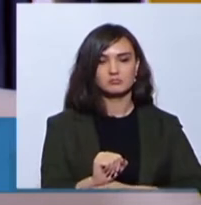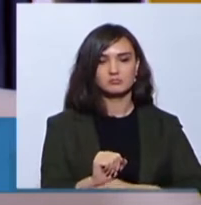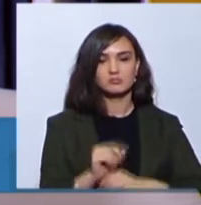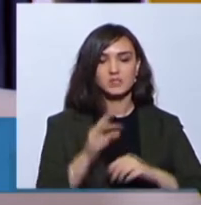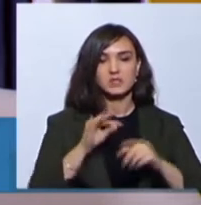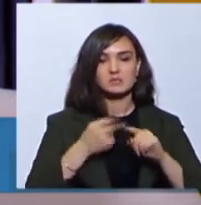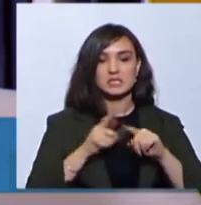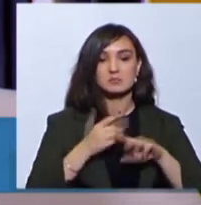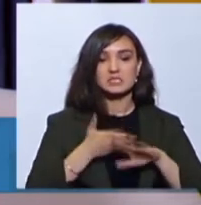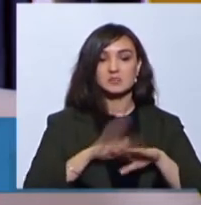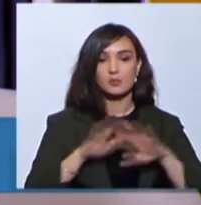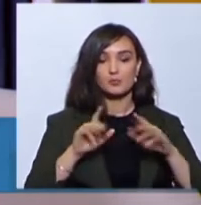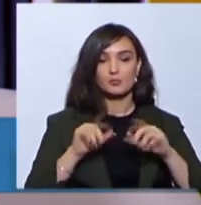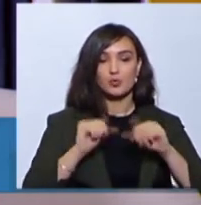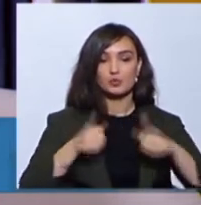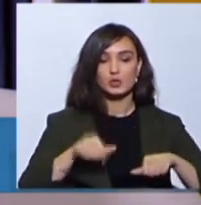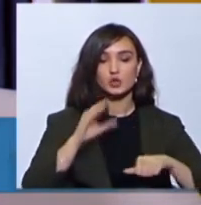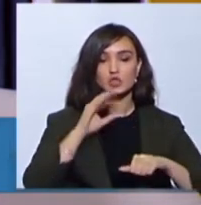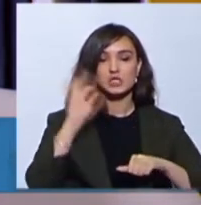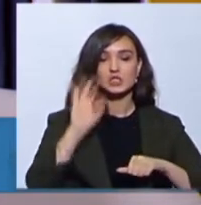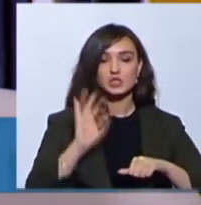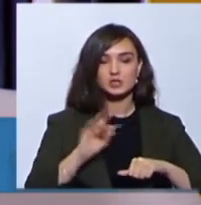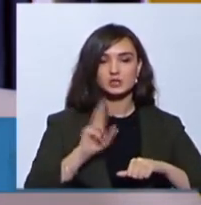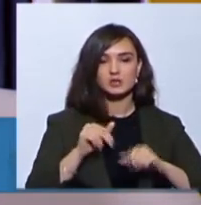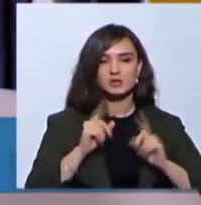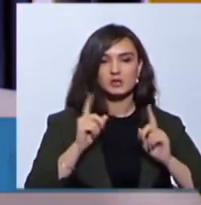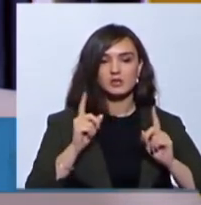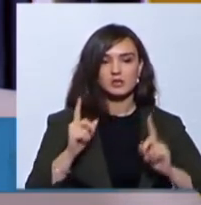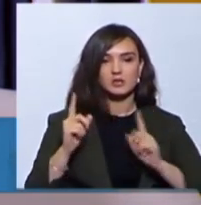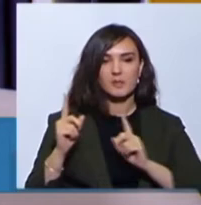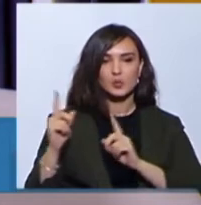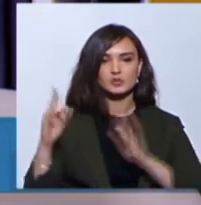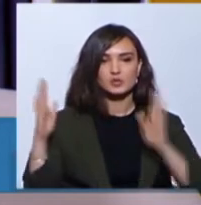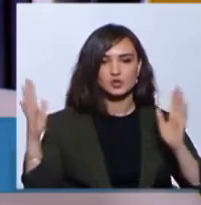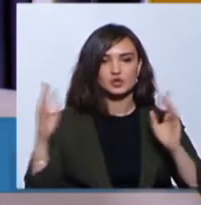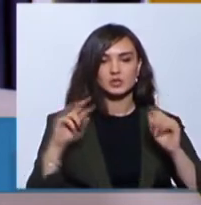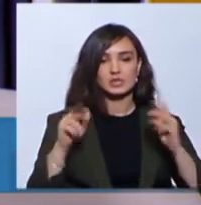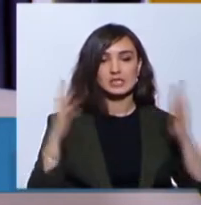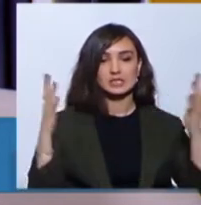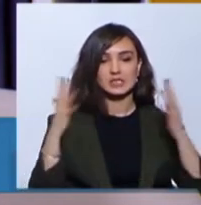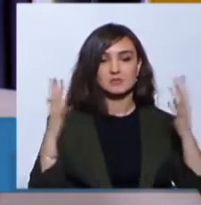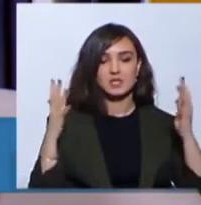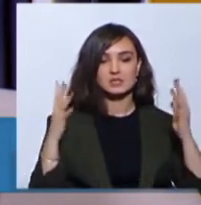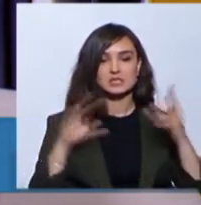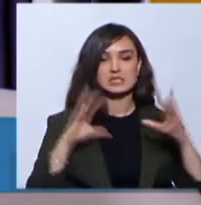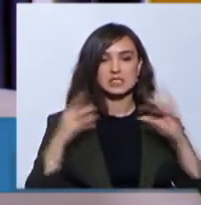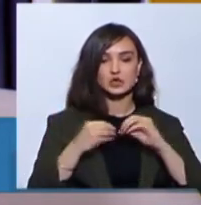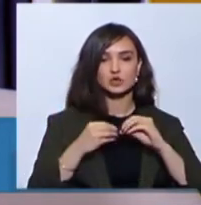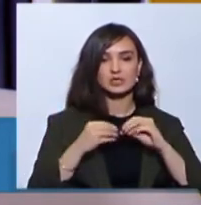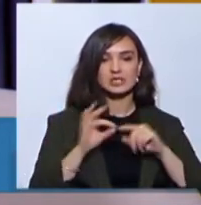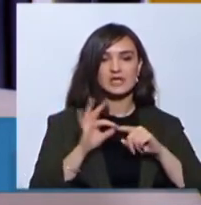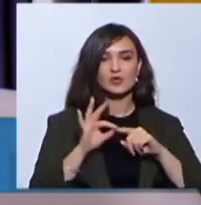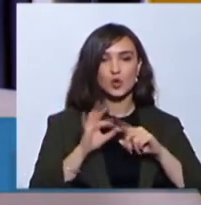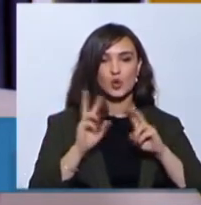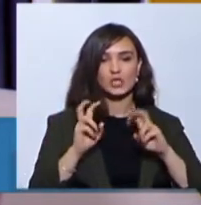ოღონდ საკმაოდ მძიმე ფორმაში, როდესაც ძალიან ხშირი და დიდი პაუზებია და დღის მანძილზე ზოგადად